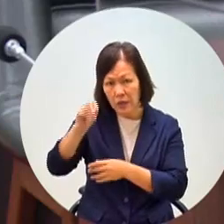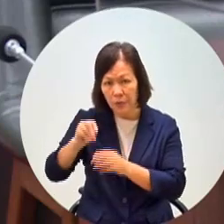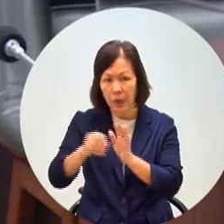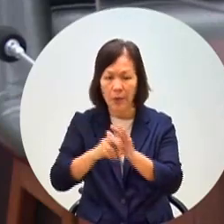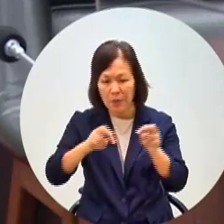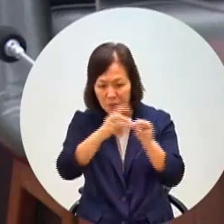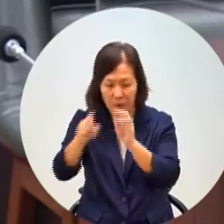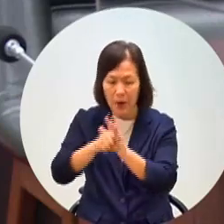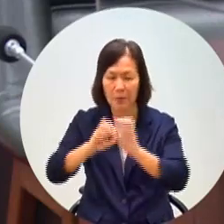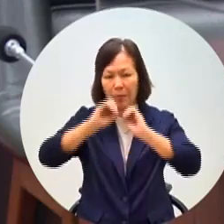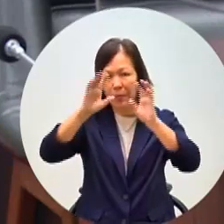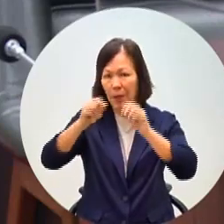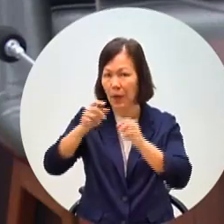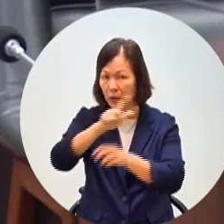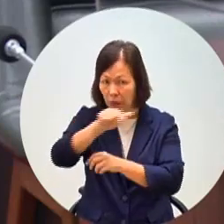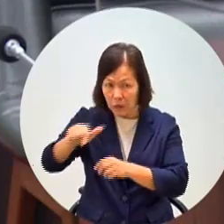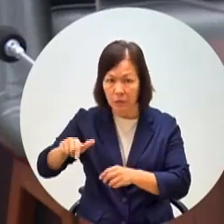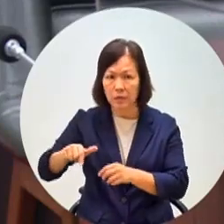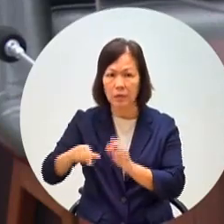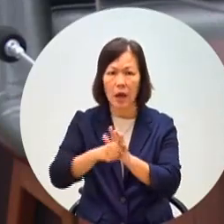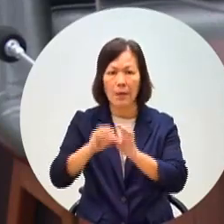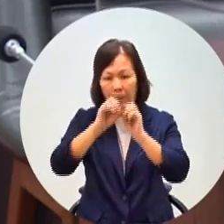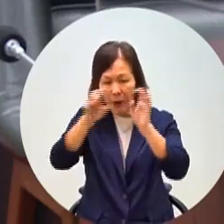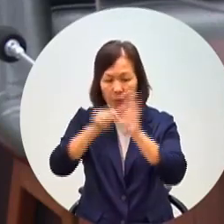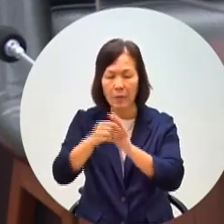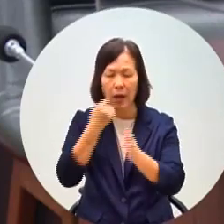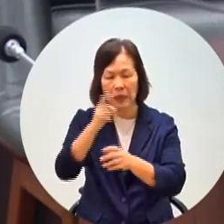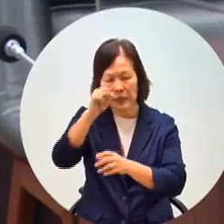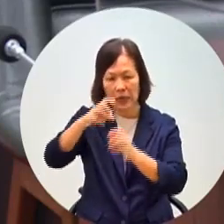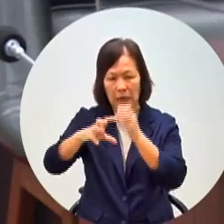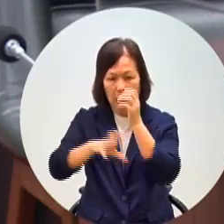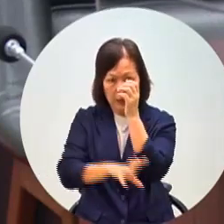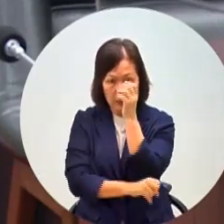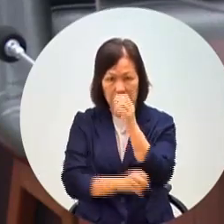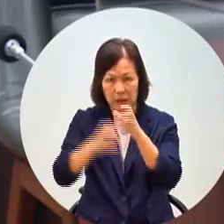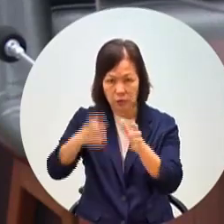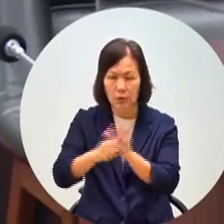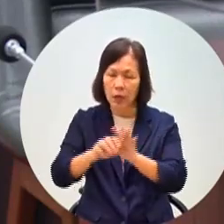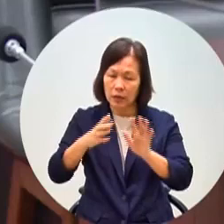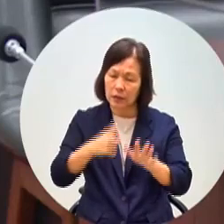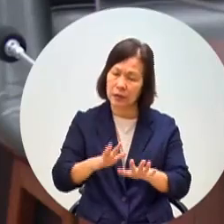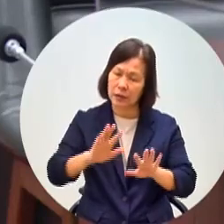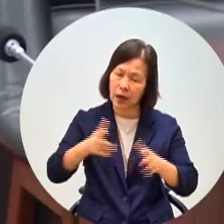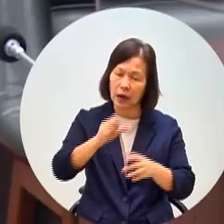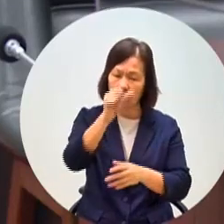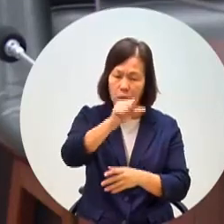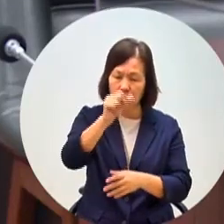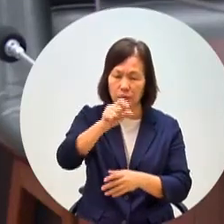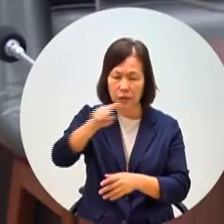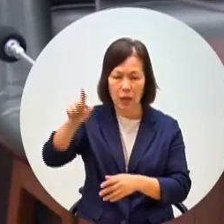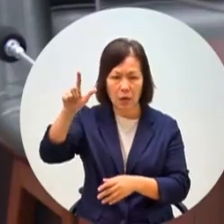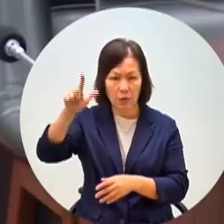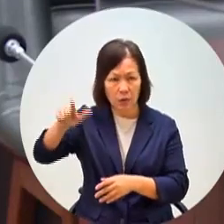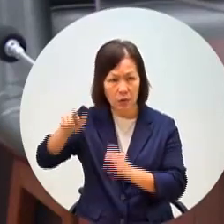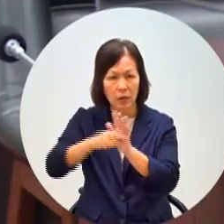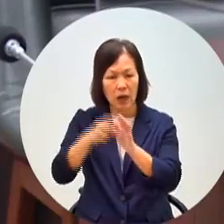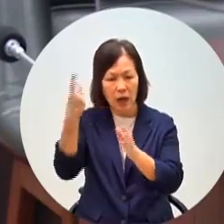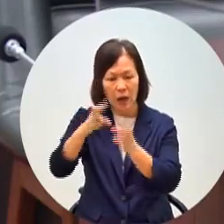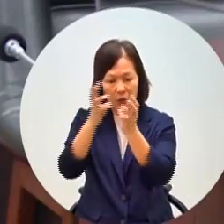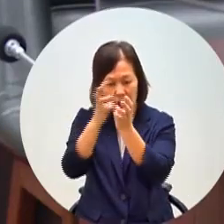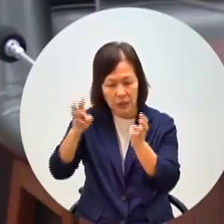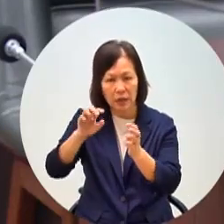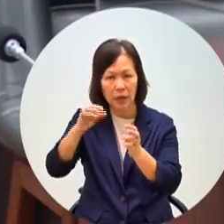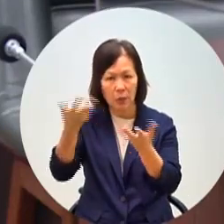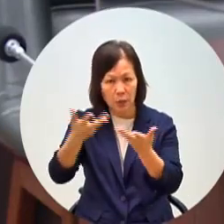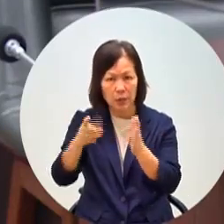修广播器一个基座就大概要5000到6000，然后还有线路的问题，所以它维修起来其